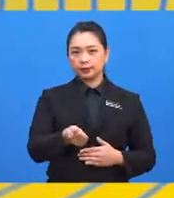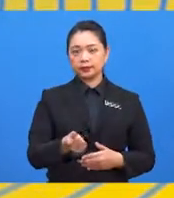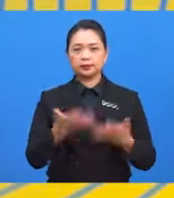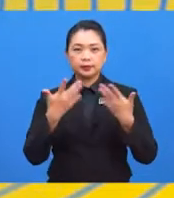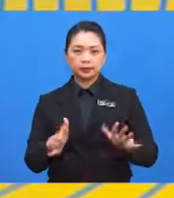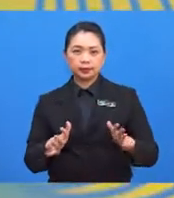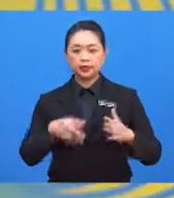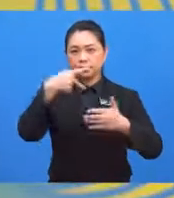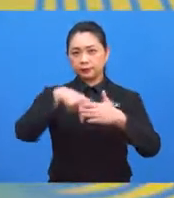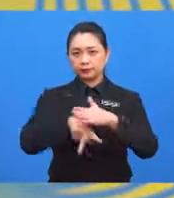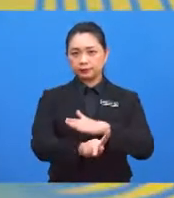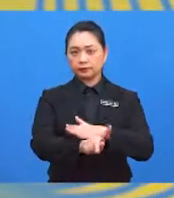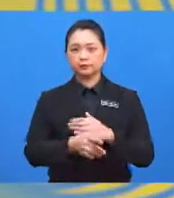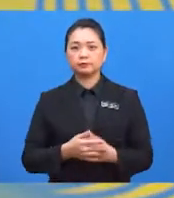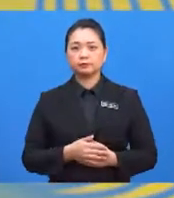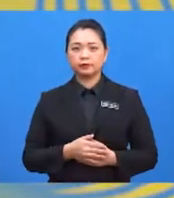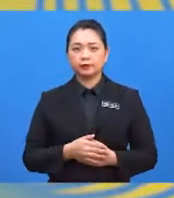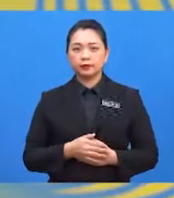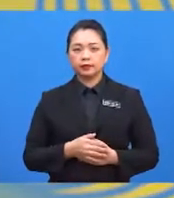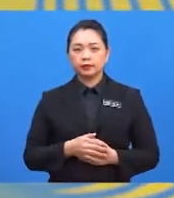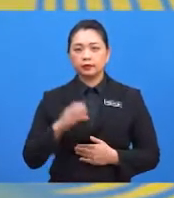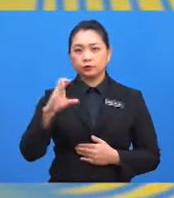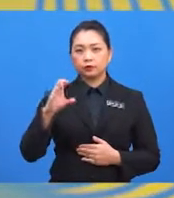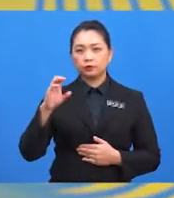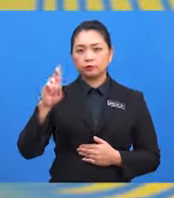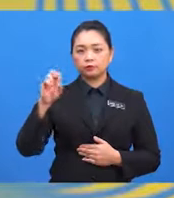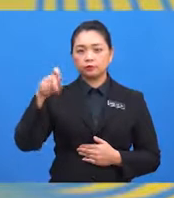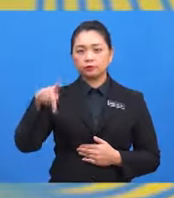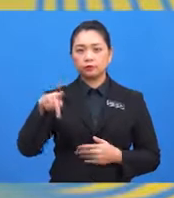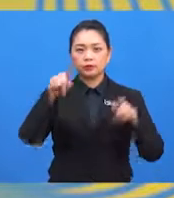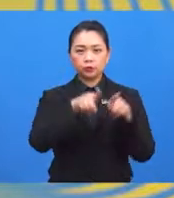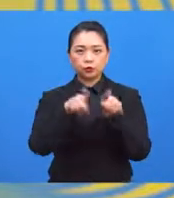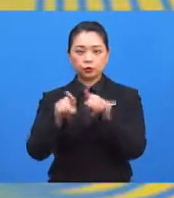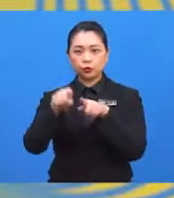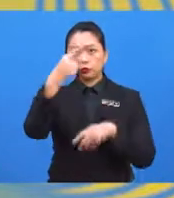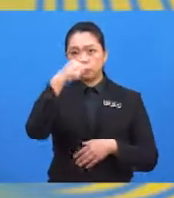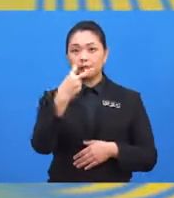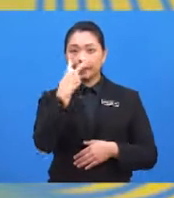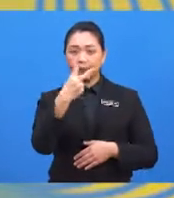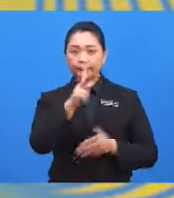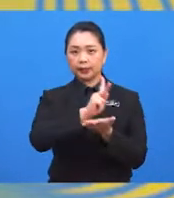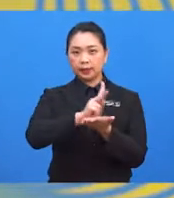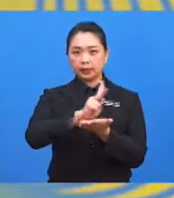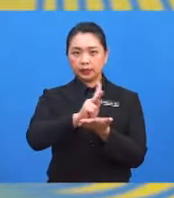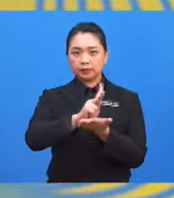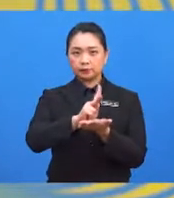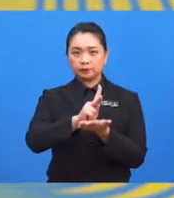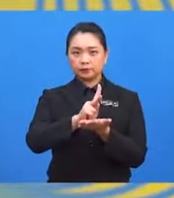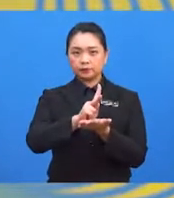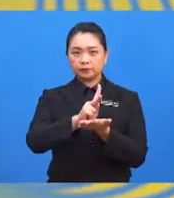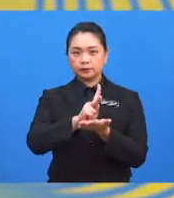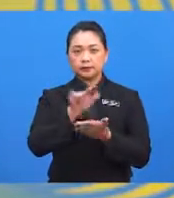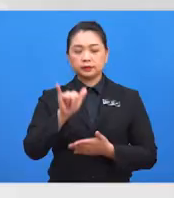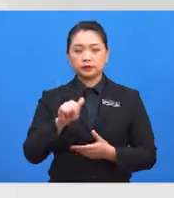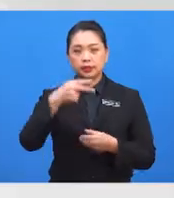ia dicetak. Crop mark juga bertujuan untuk menampakkan kekemasan hasil karya yang